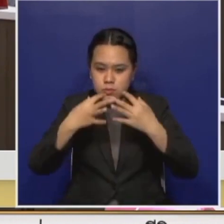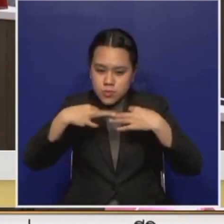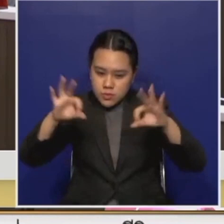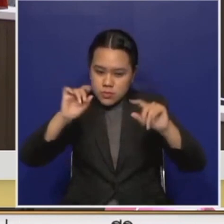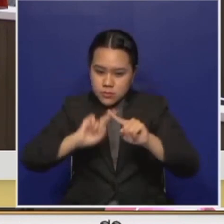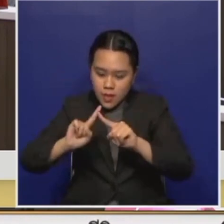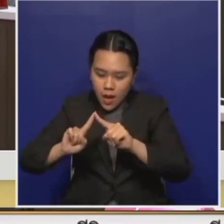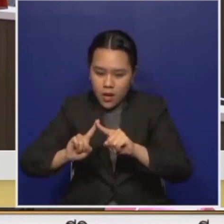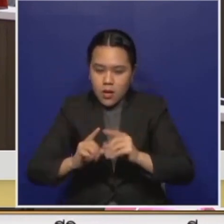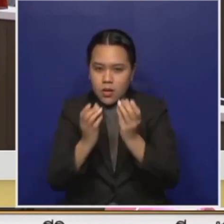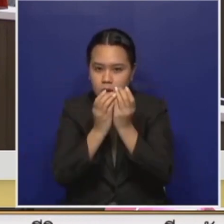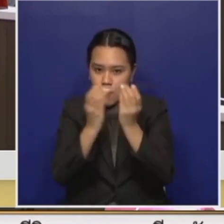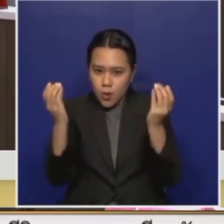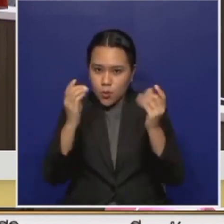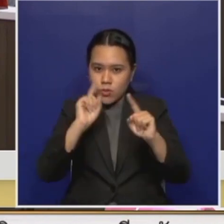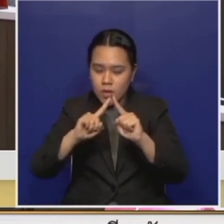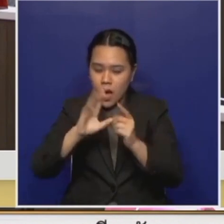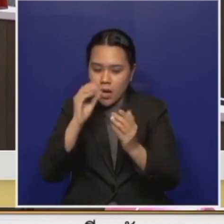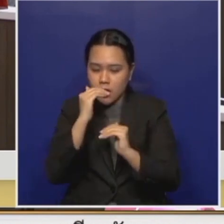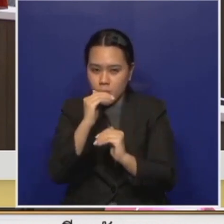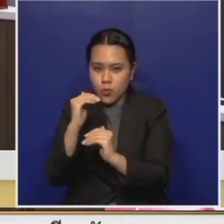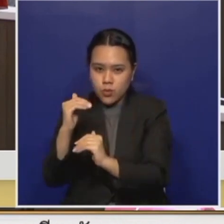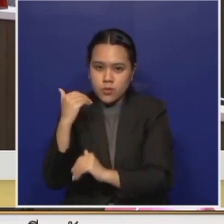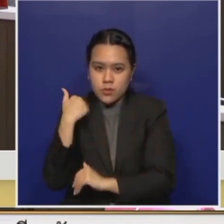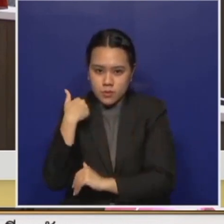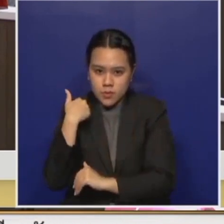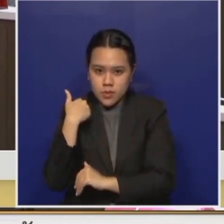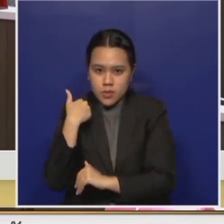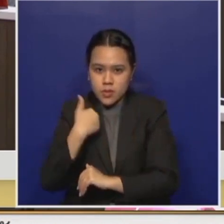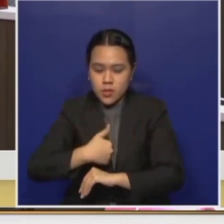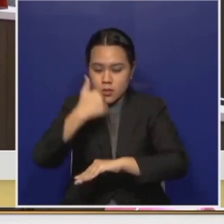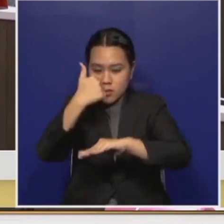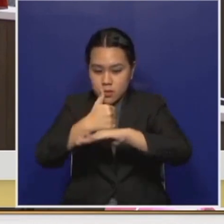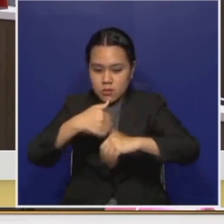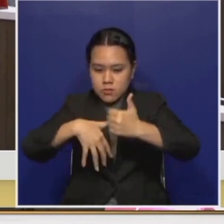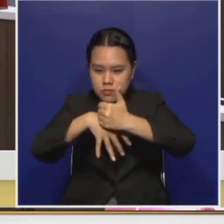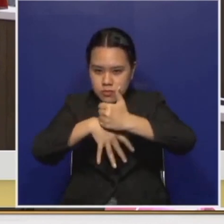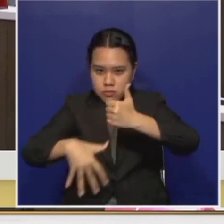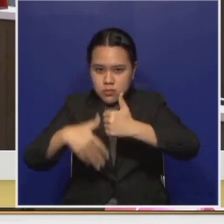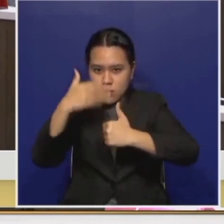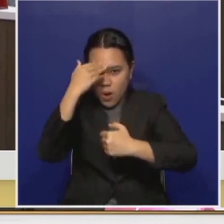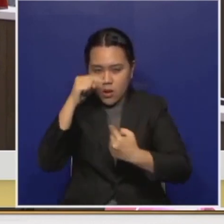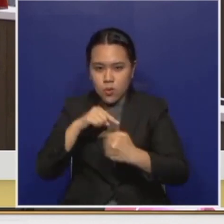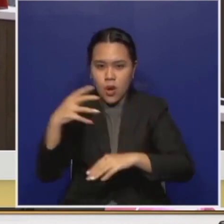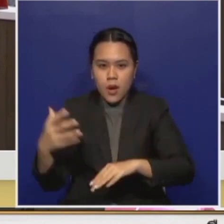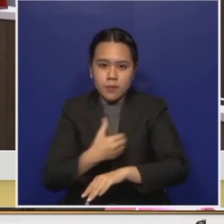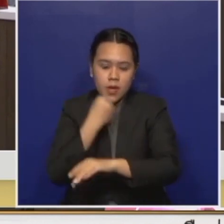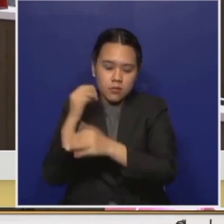ม